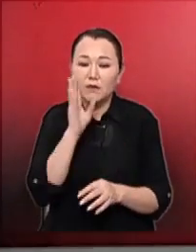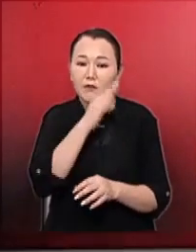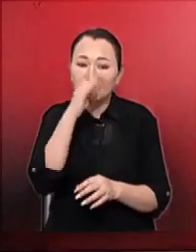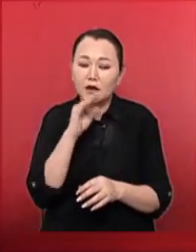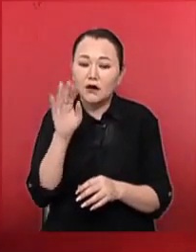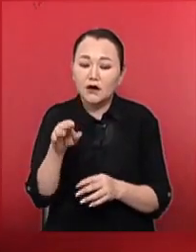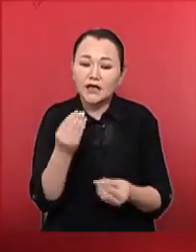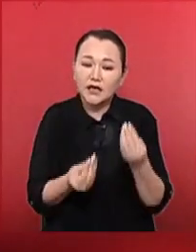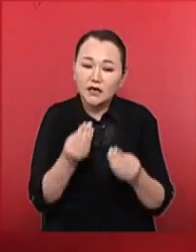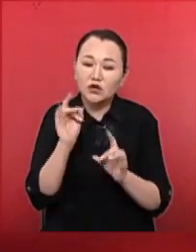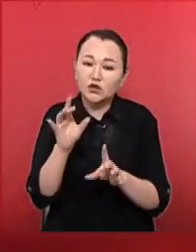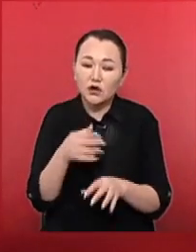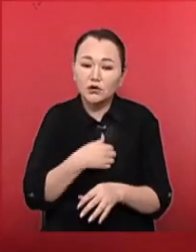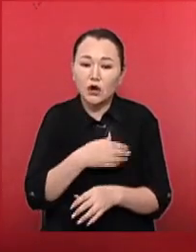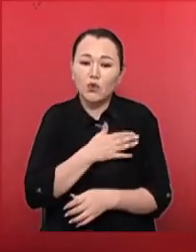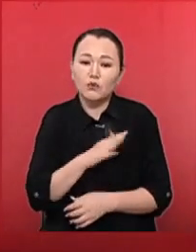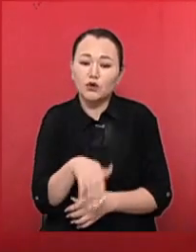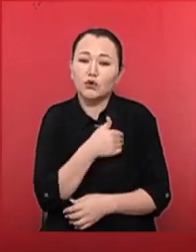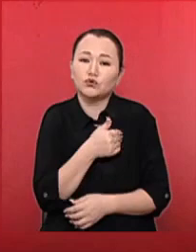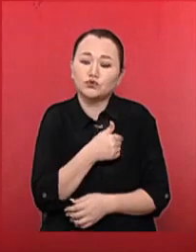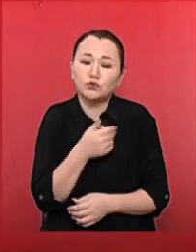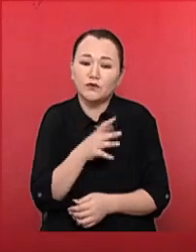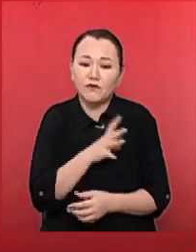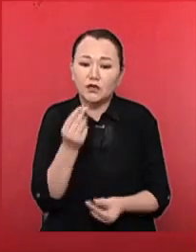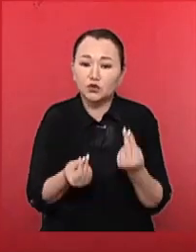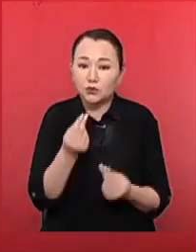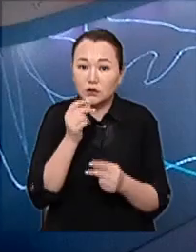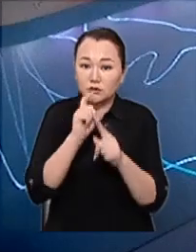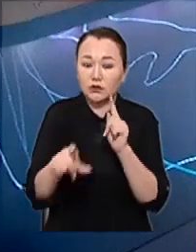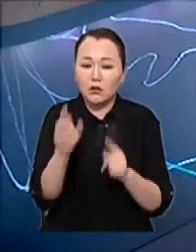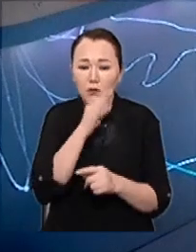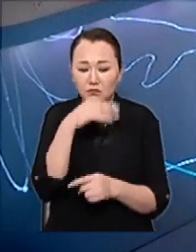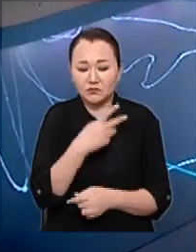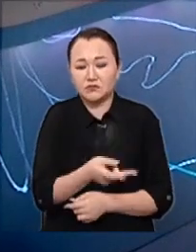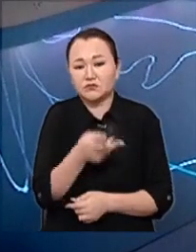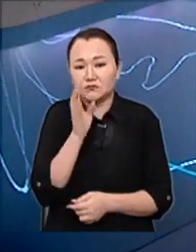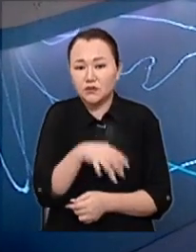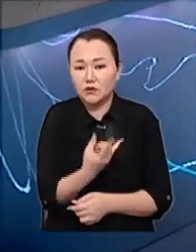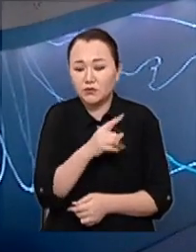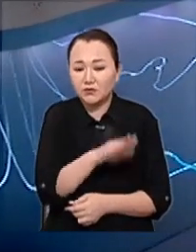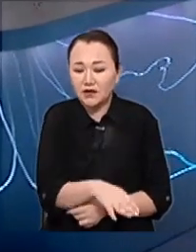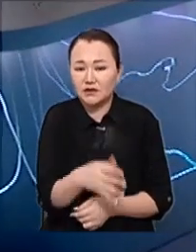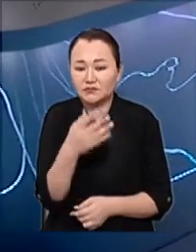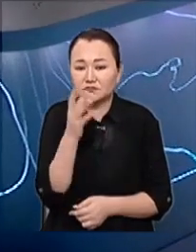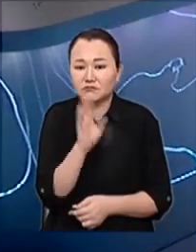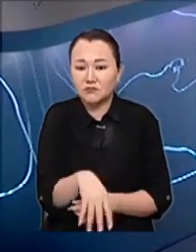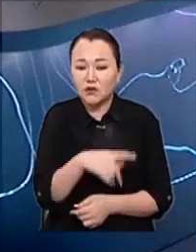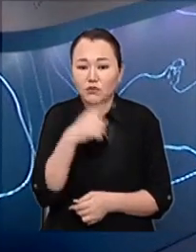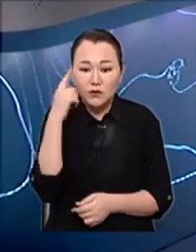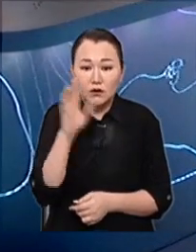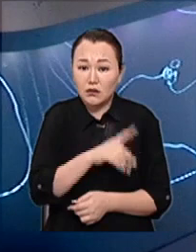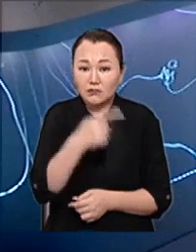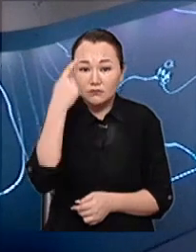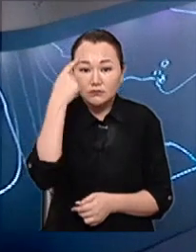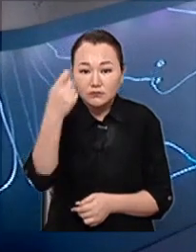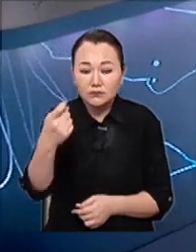кейде ойнап отырып айтады, мен өлгім келеді. Мысалы, кейбір ата-аналар оған көңіл бөлмейді, но кішкентай бала болған соң айтып отыр деп, шын мәнісінде ол бала ескертіп